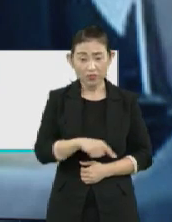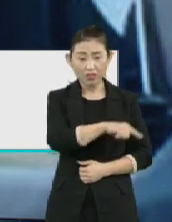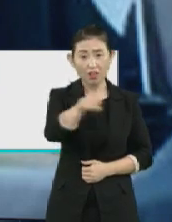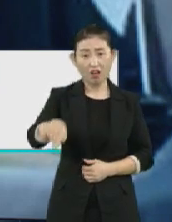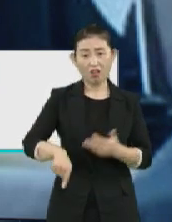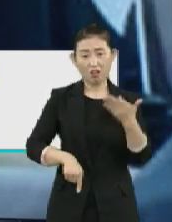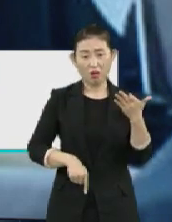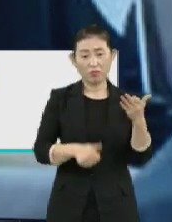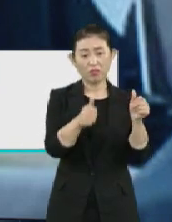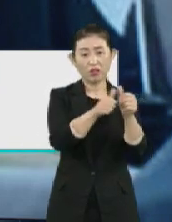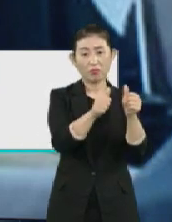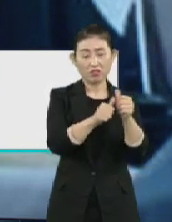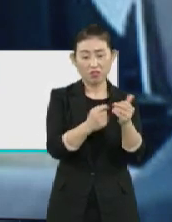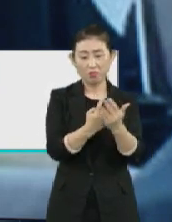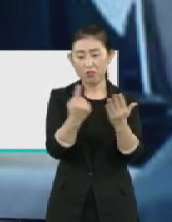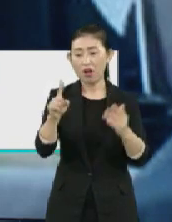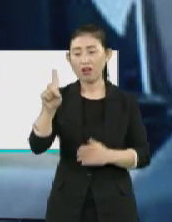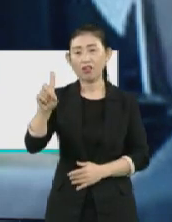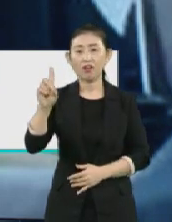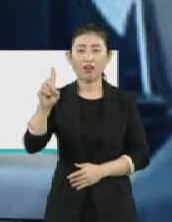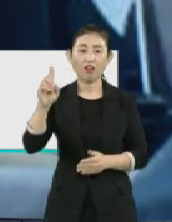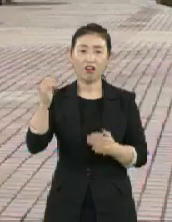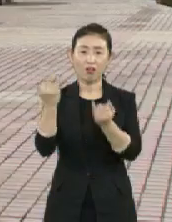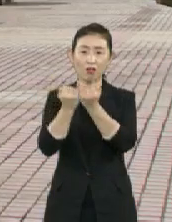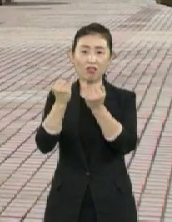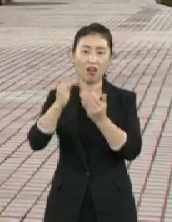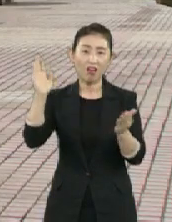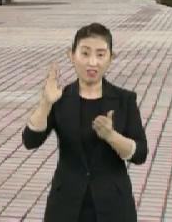양을 조혜영 기자가 만나봤습니다.